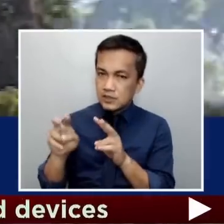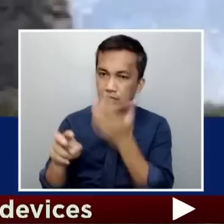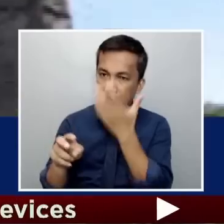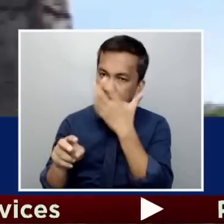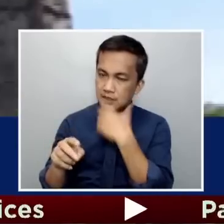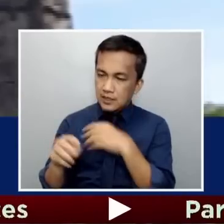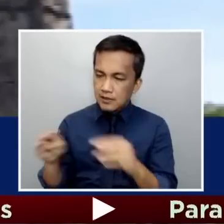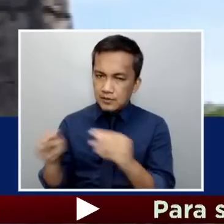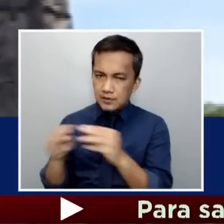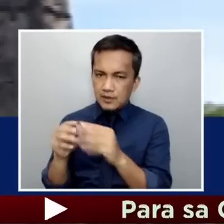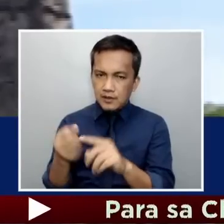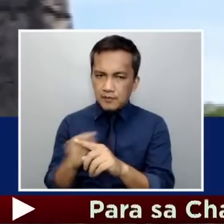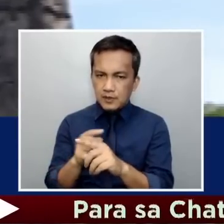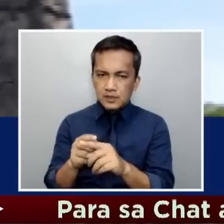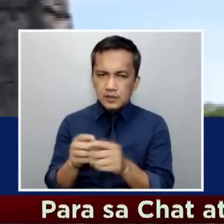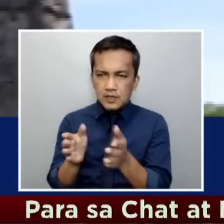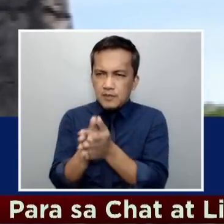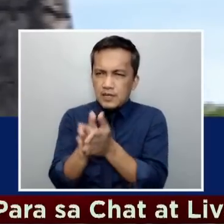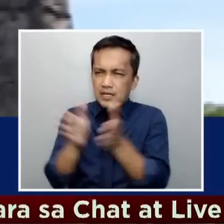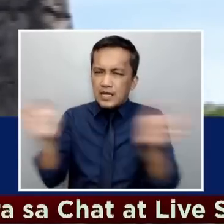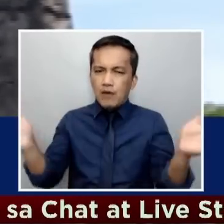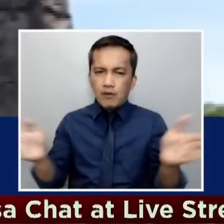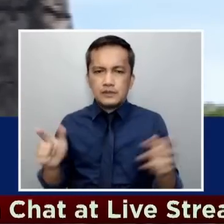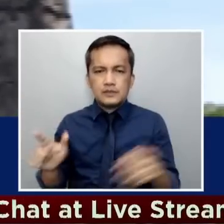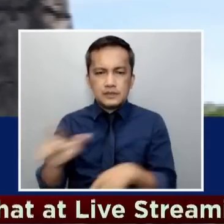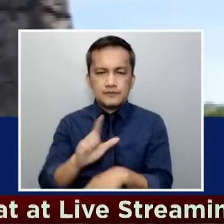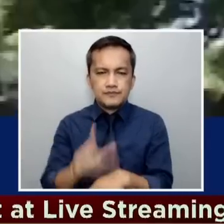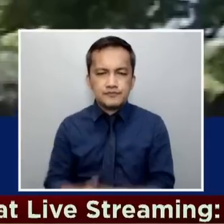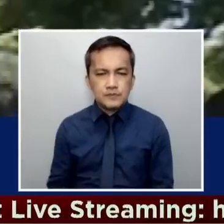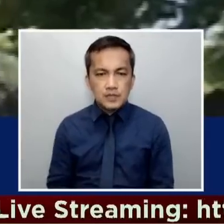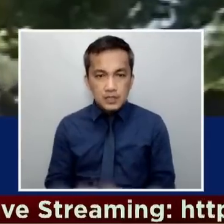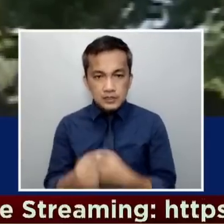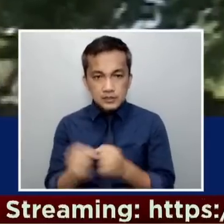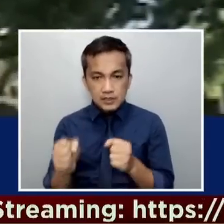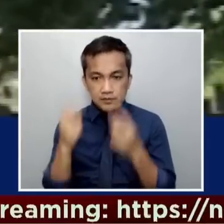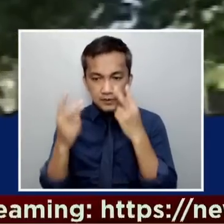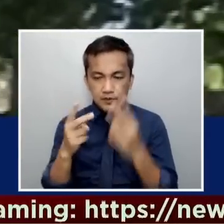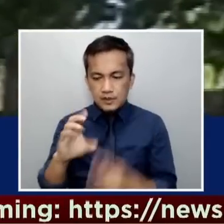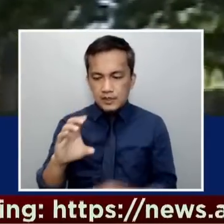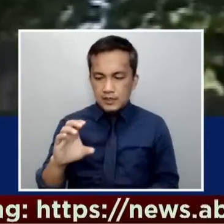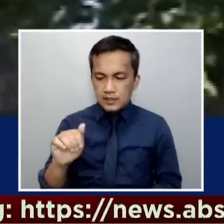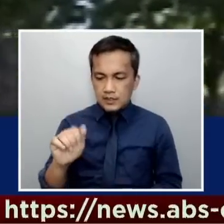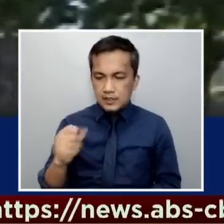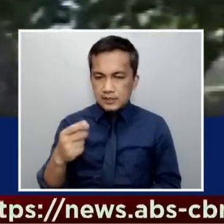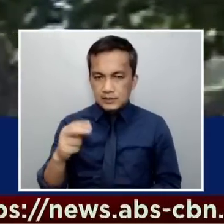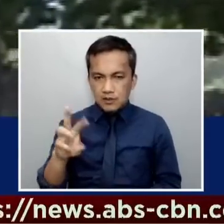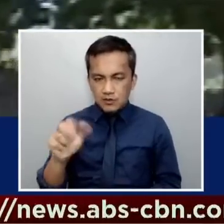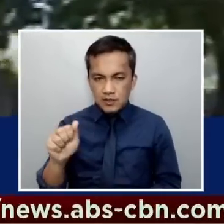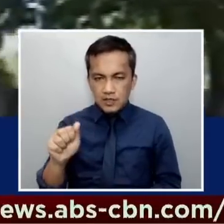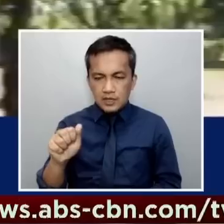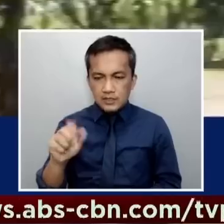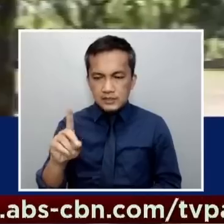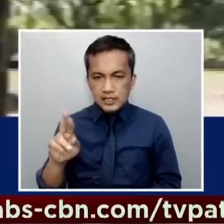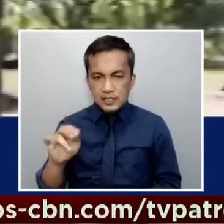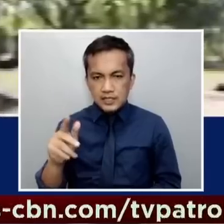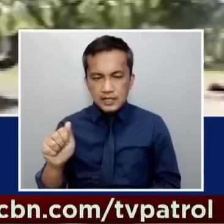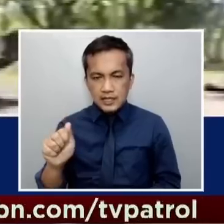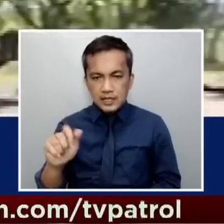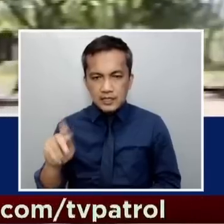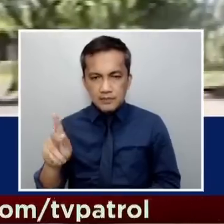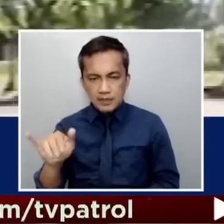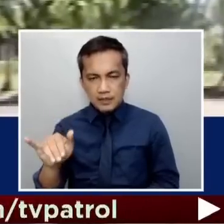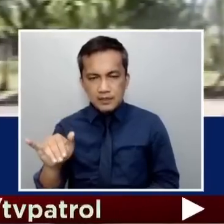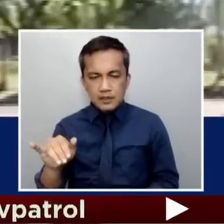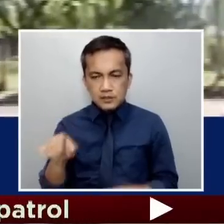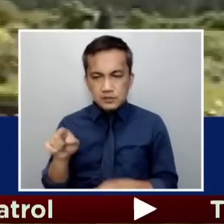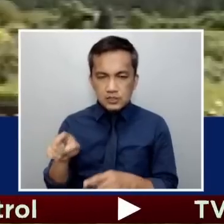mula sa napakalawak na lupain. Ligtas ding bisitahin ang Kagsawa Ruins sa Daraga Albay. Kilala ang lugar na